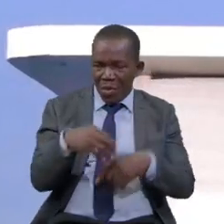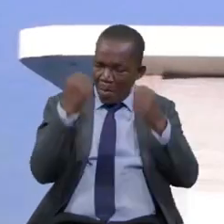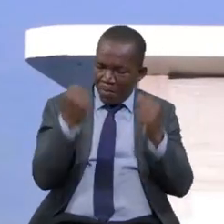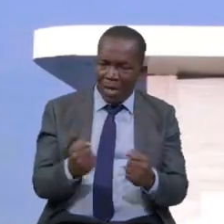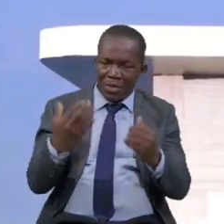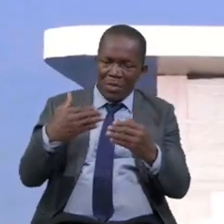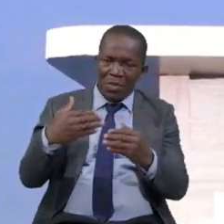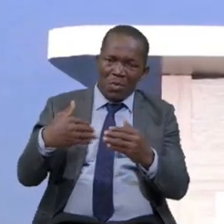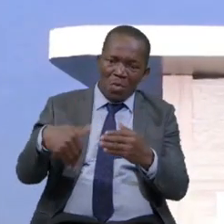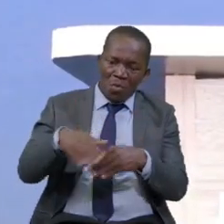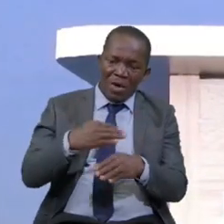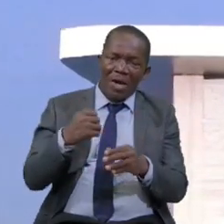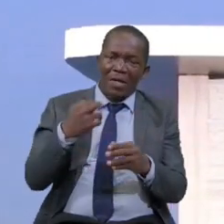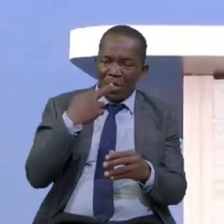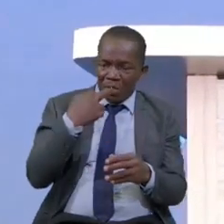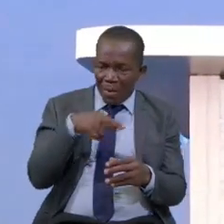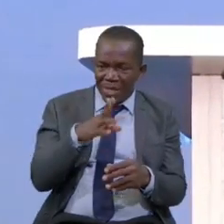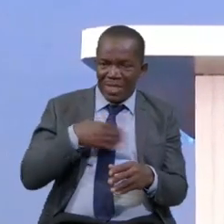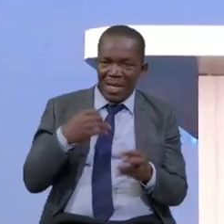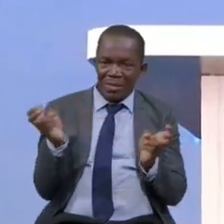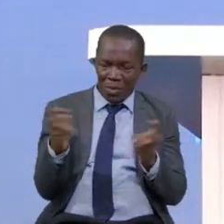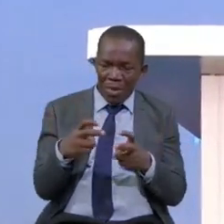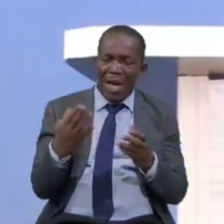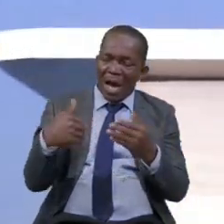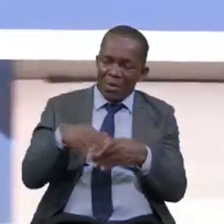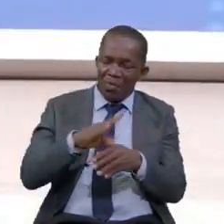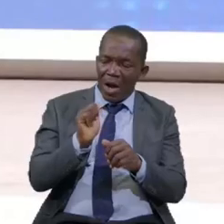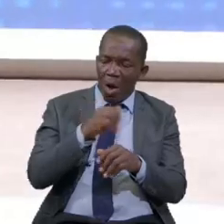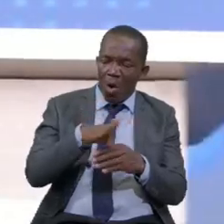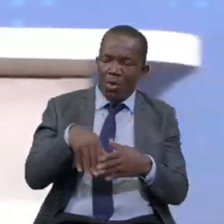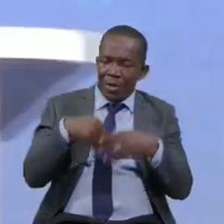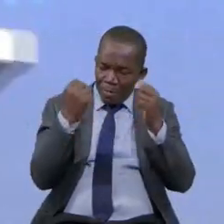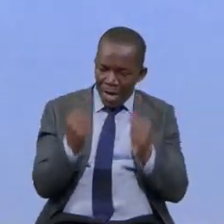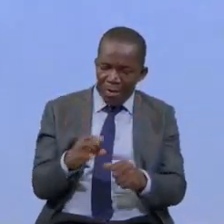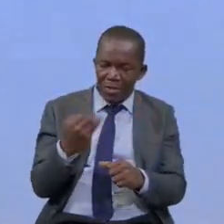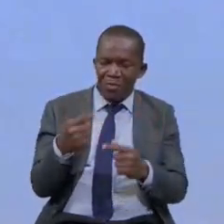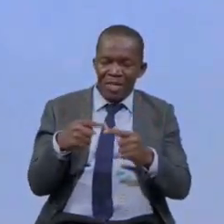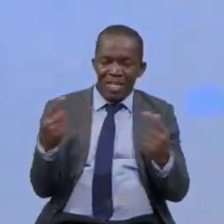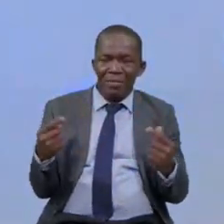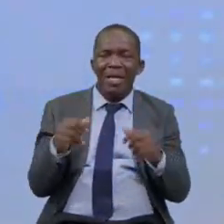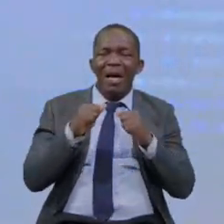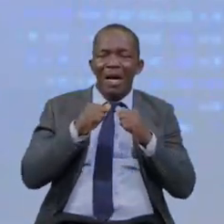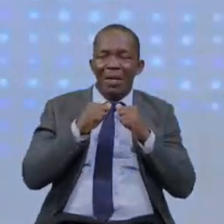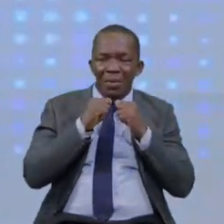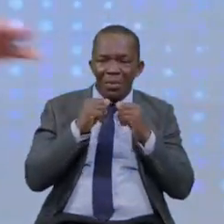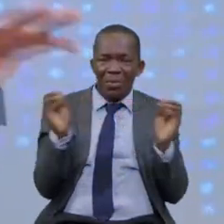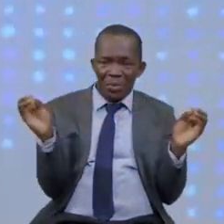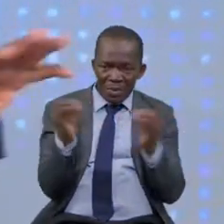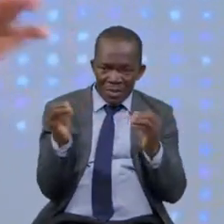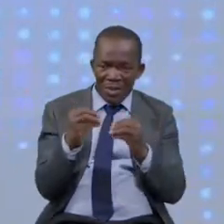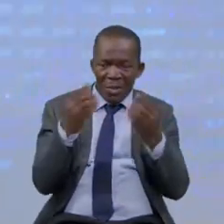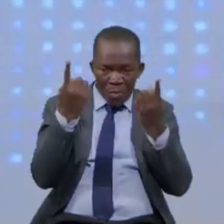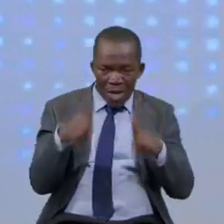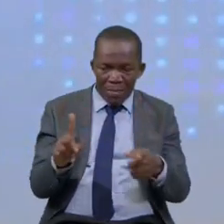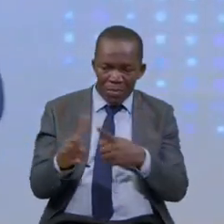de l'ennemi. Et rien ne pourra vous nuire. » Tu veux aller au village